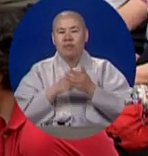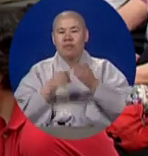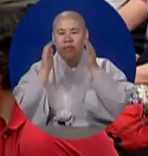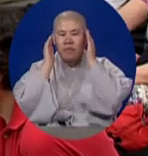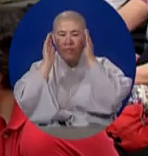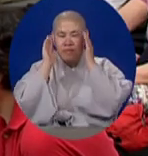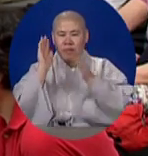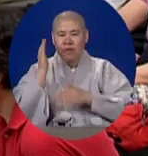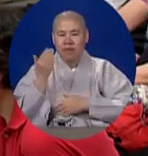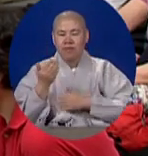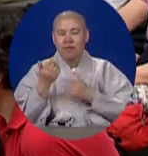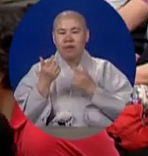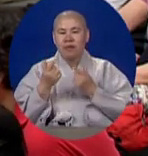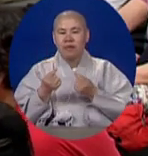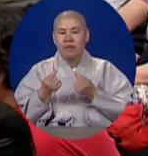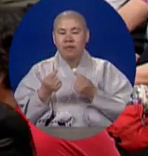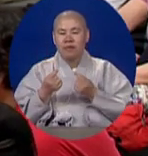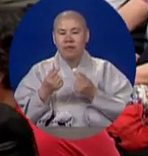이제 이런 부분을